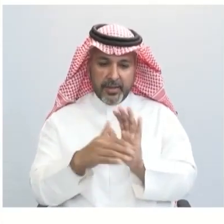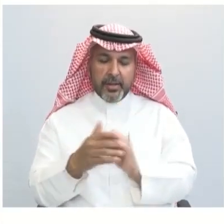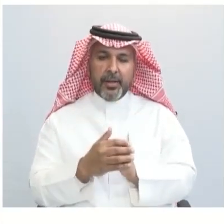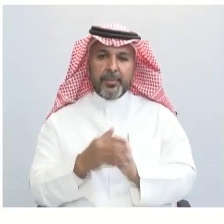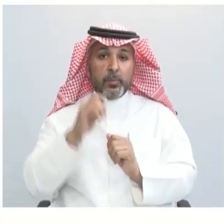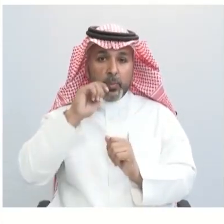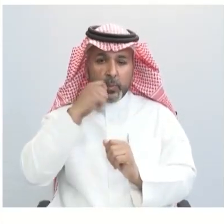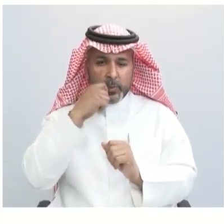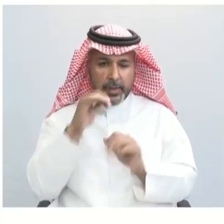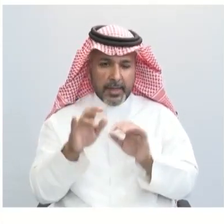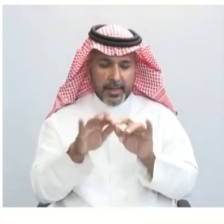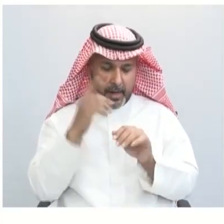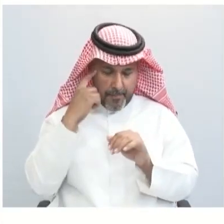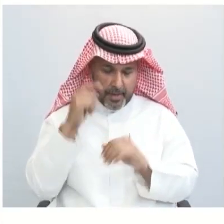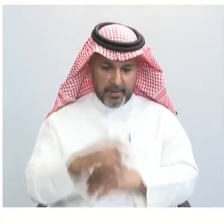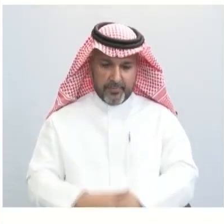واليوزر نيم